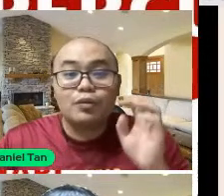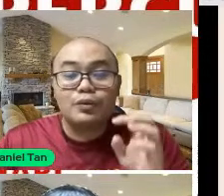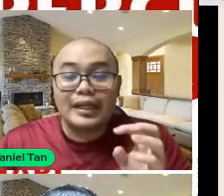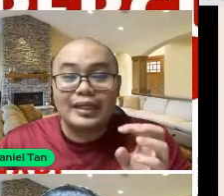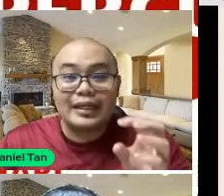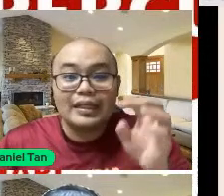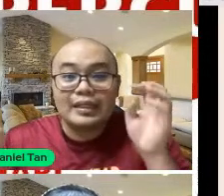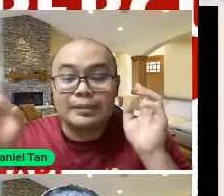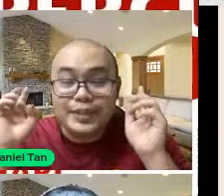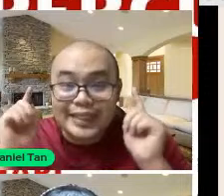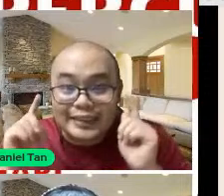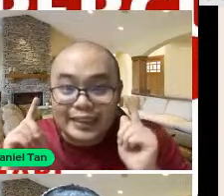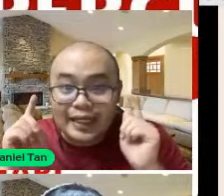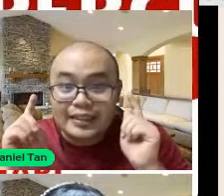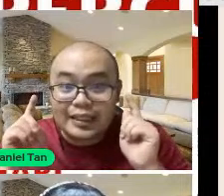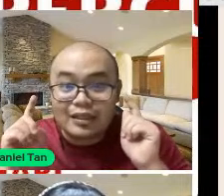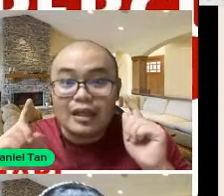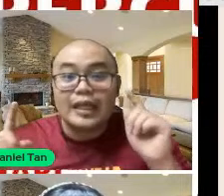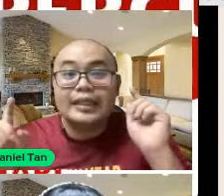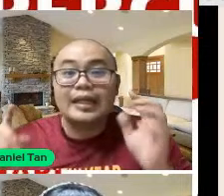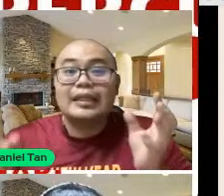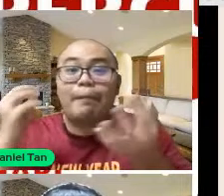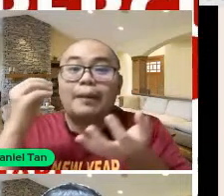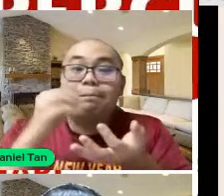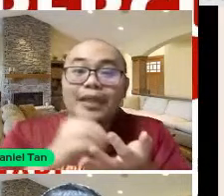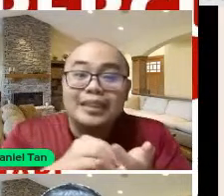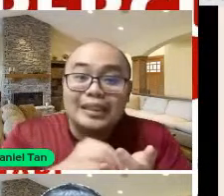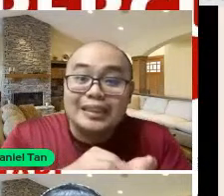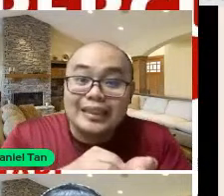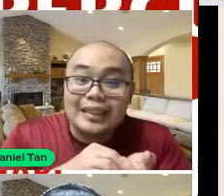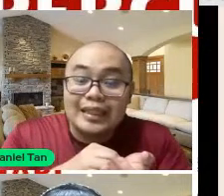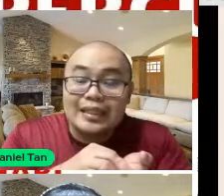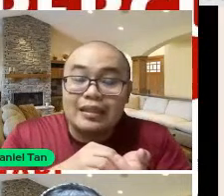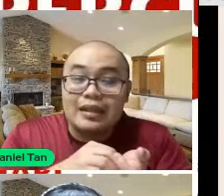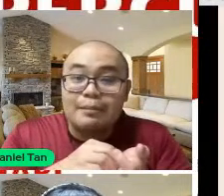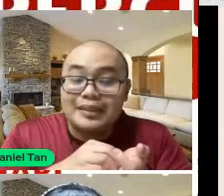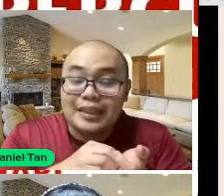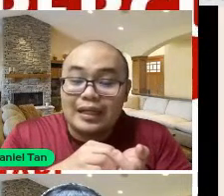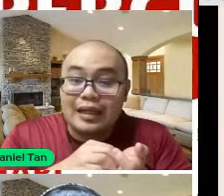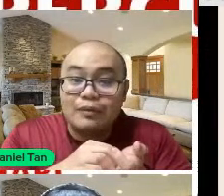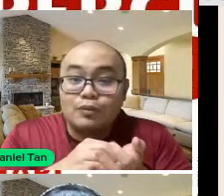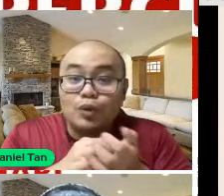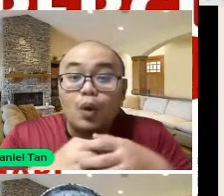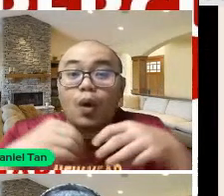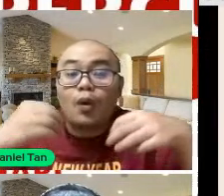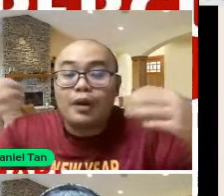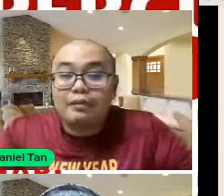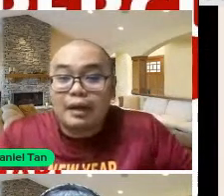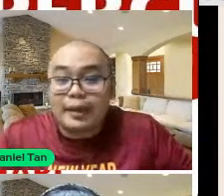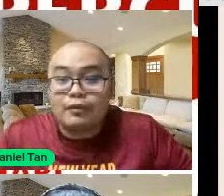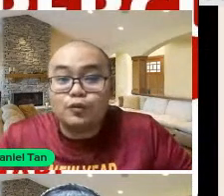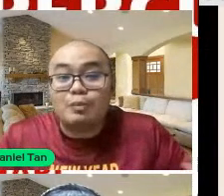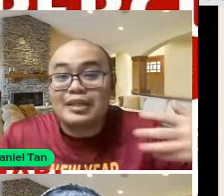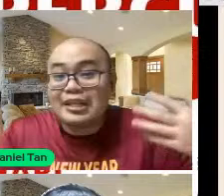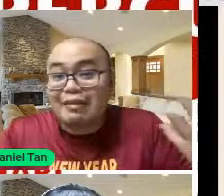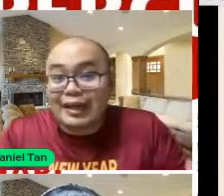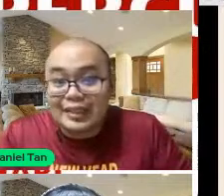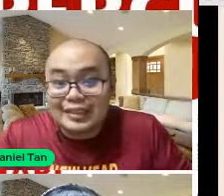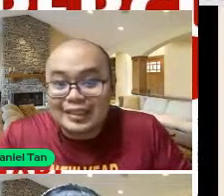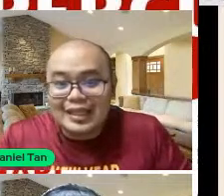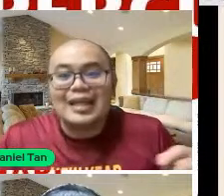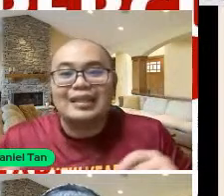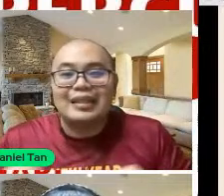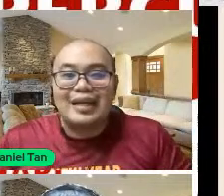dia menggunakan kebijaksanaannya dan dapat menyelesaikan masalah untuk orang ramai untuk